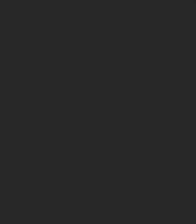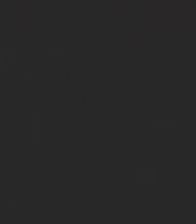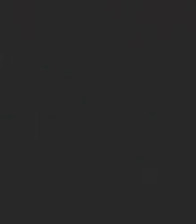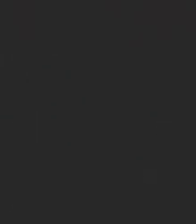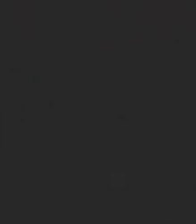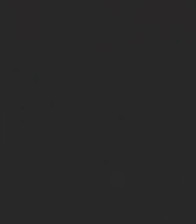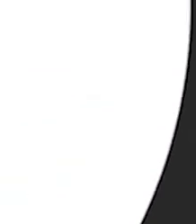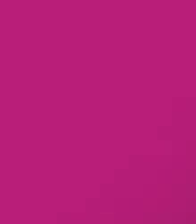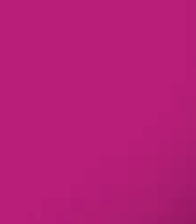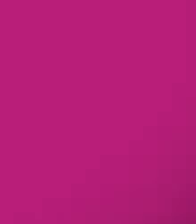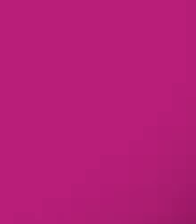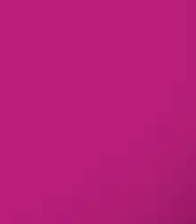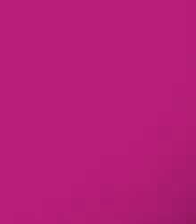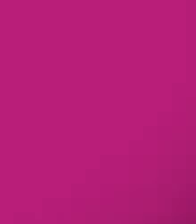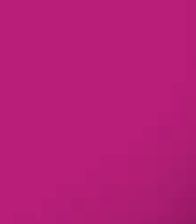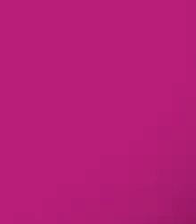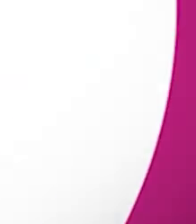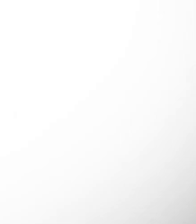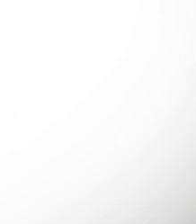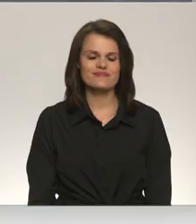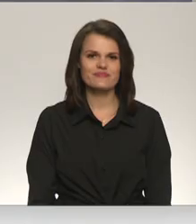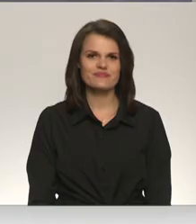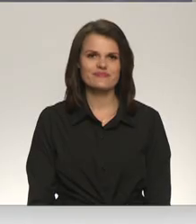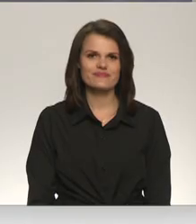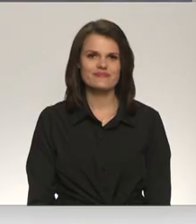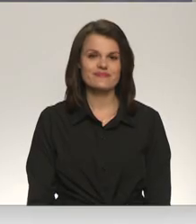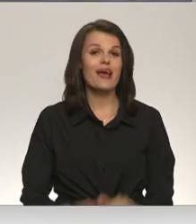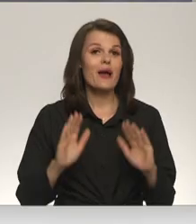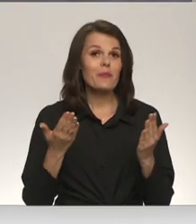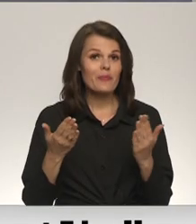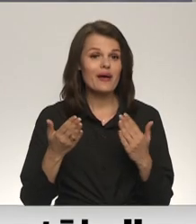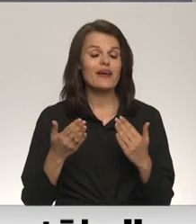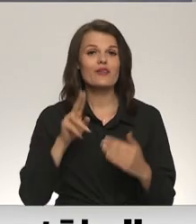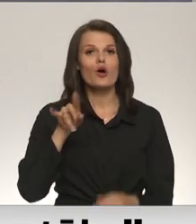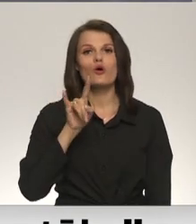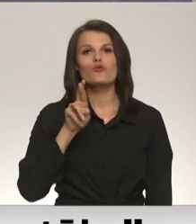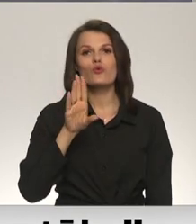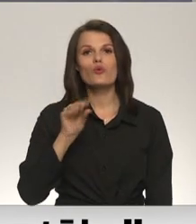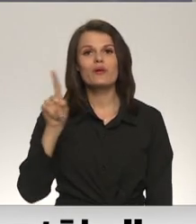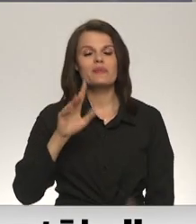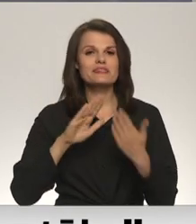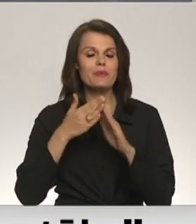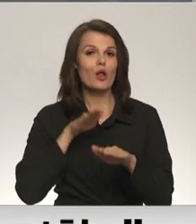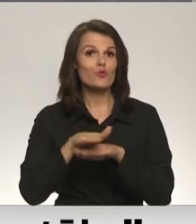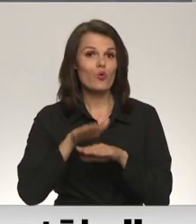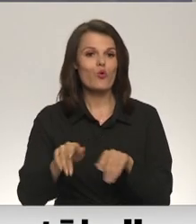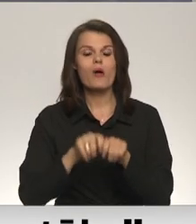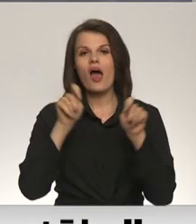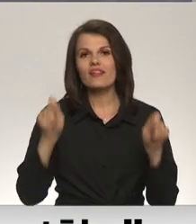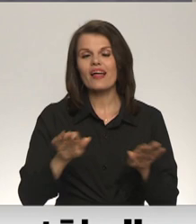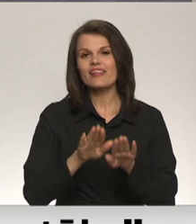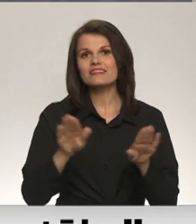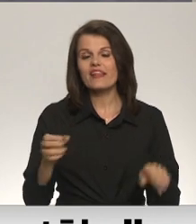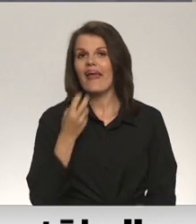Re, viss ēters ir te! Bet durbis pilī tukumā atklāta izstāde ieraudzīt Rozentālu.